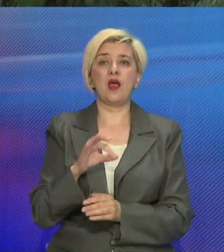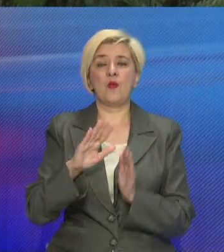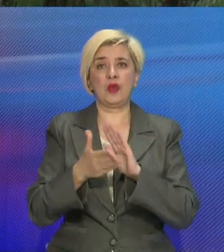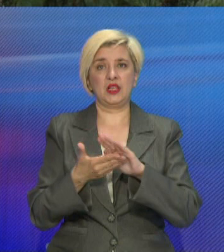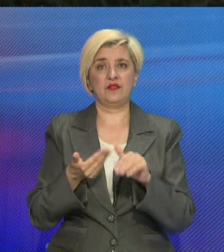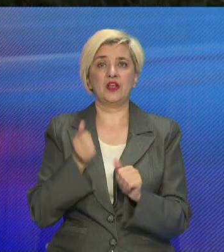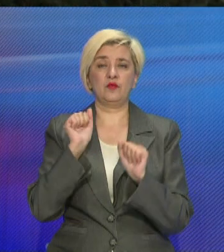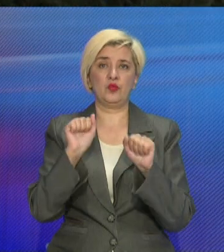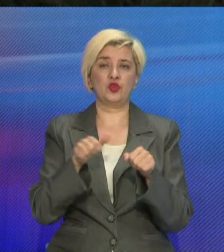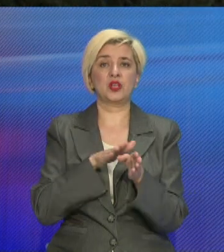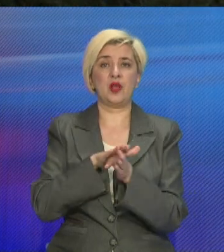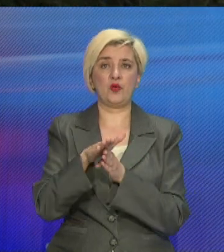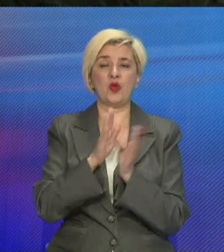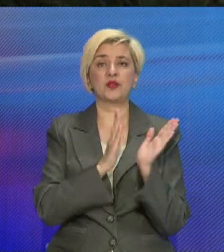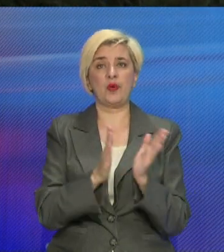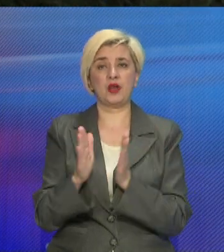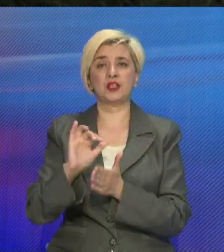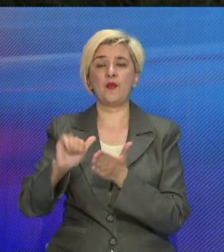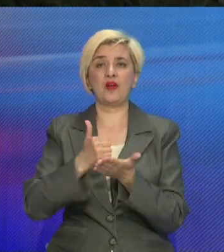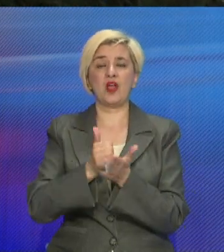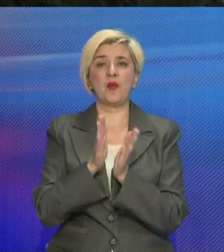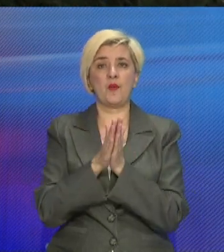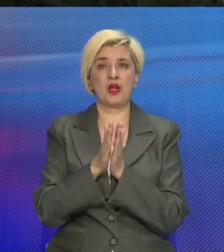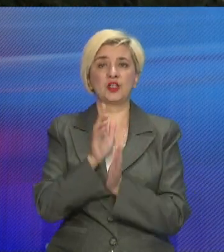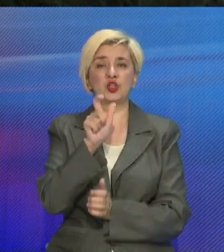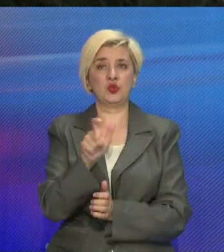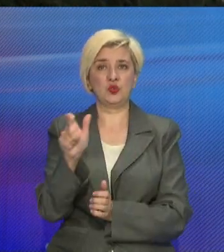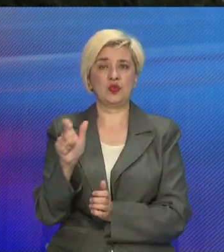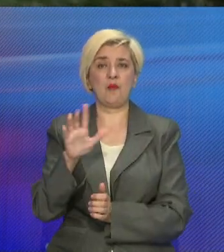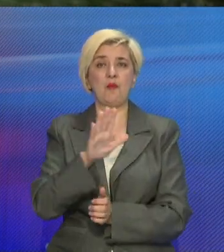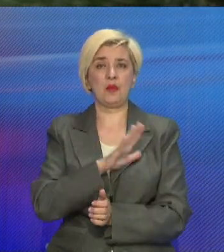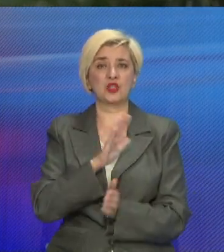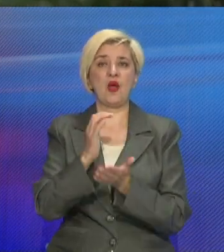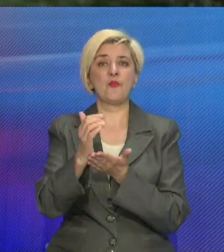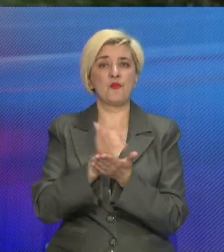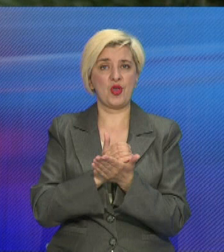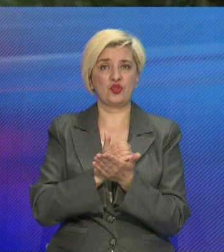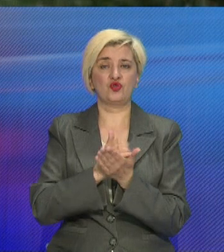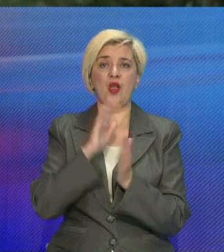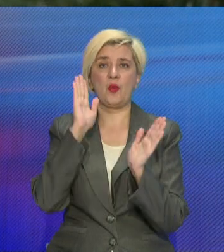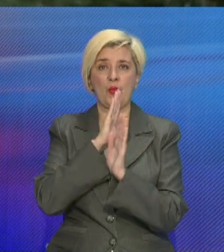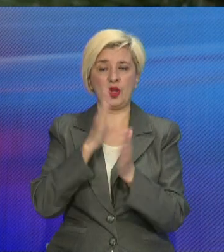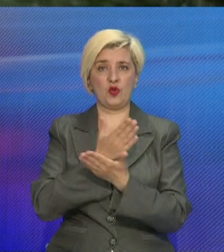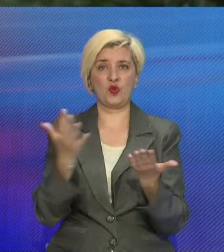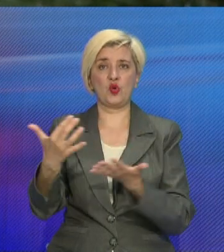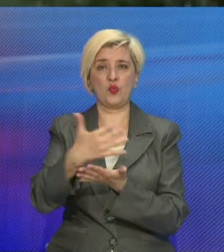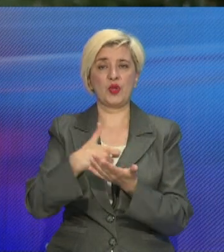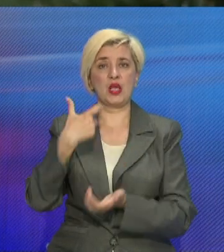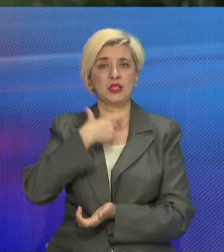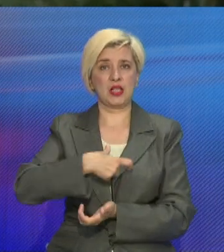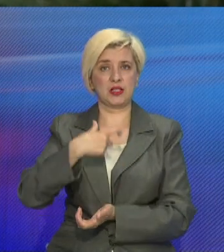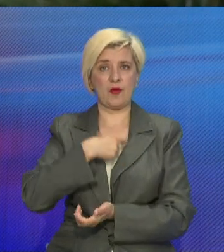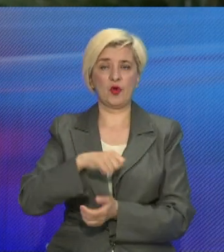самое главное. Попросить граждан быть немножко бережнее к природе, по возможности убирать за собой. И самое главное,